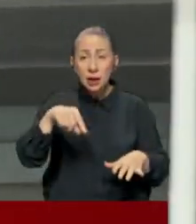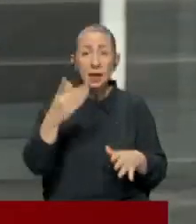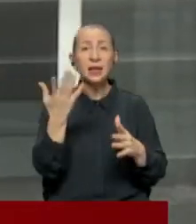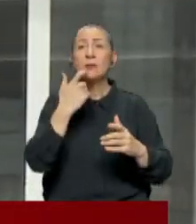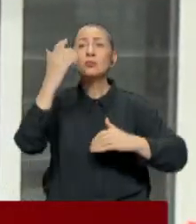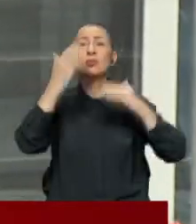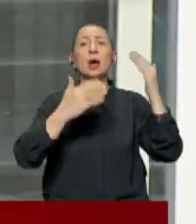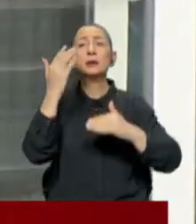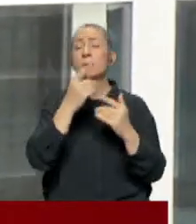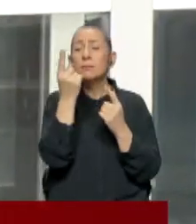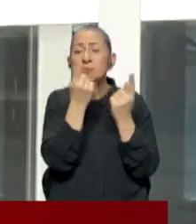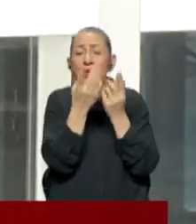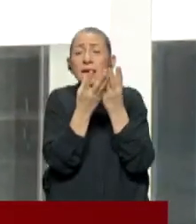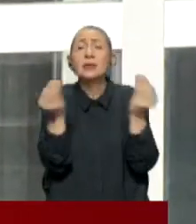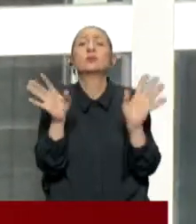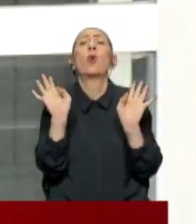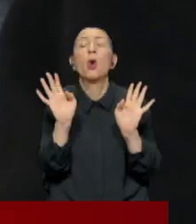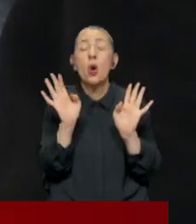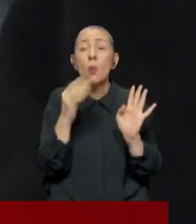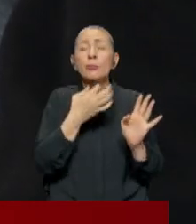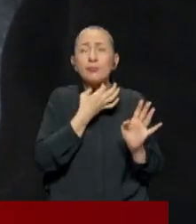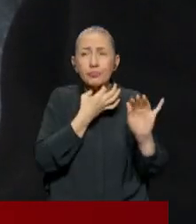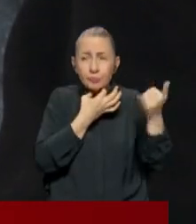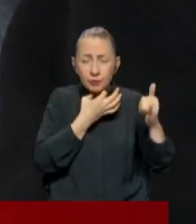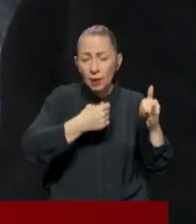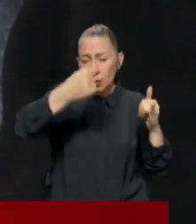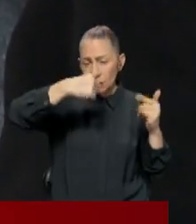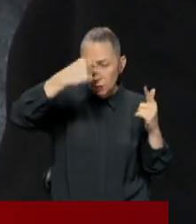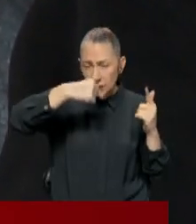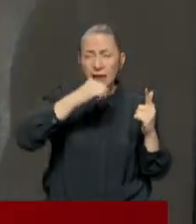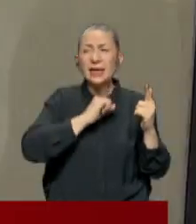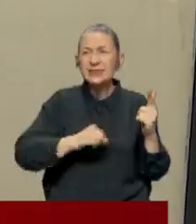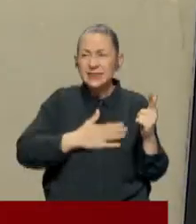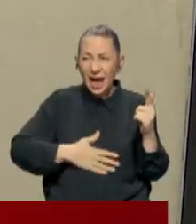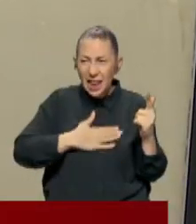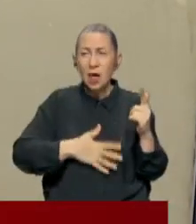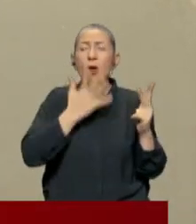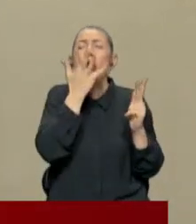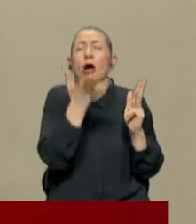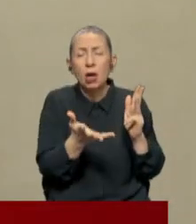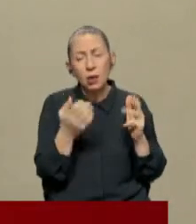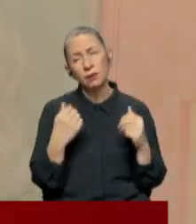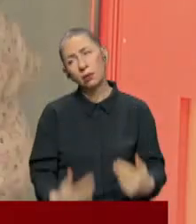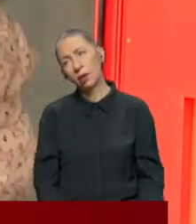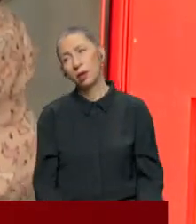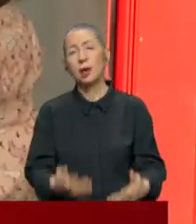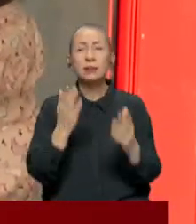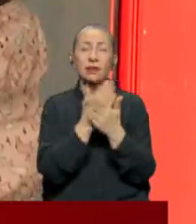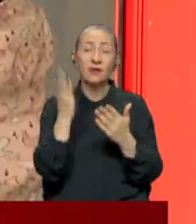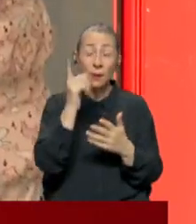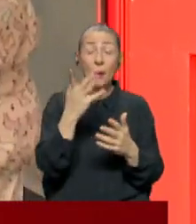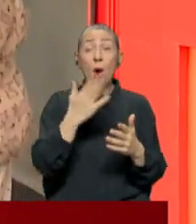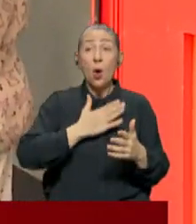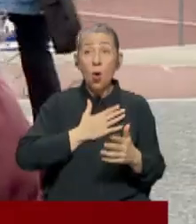de yetişkinlerde bir türlü geçmiyor. Boğaz ağrısı, burun akıntısı, ishal, kusma, halsizlikle seyrediyor belirtiler.